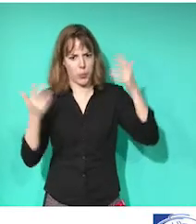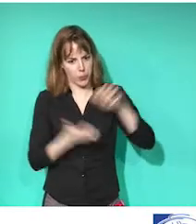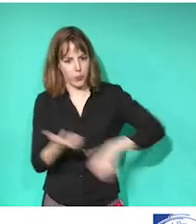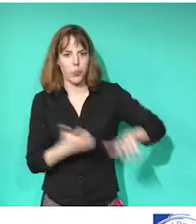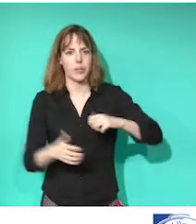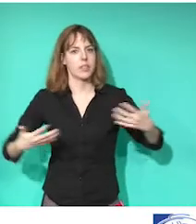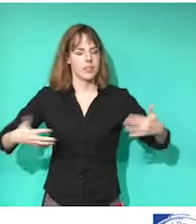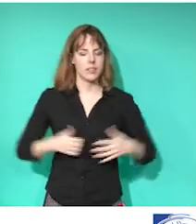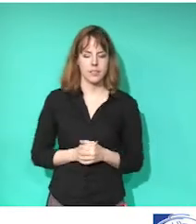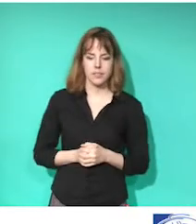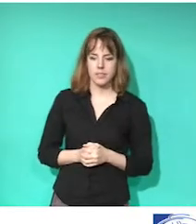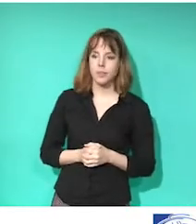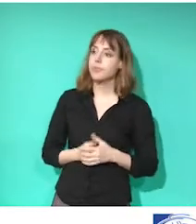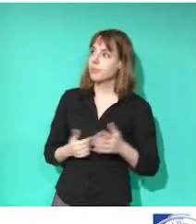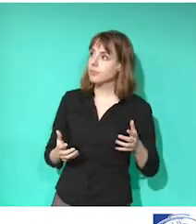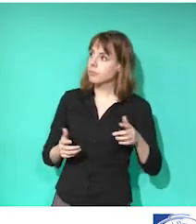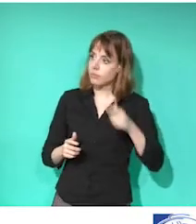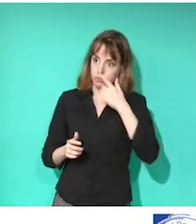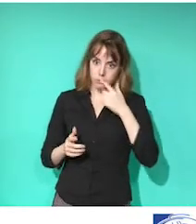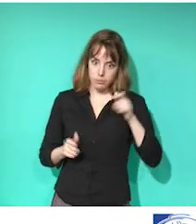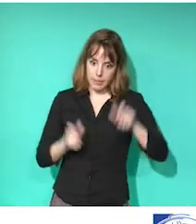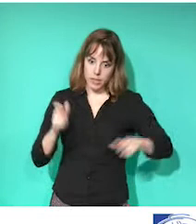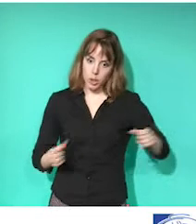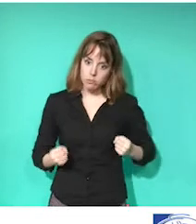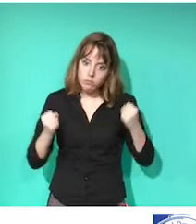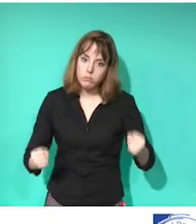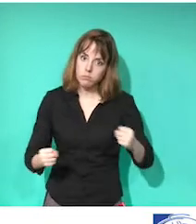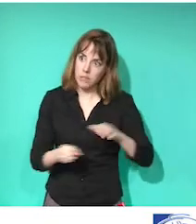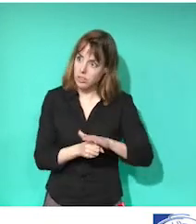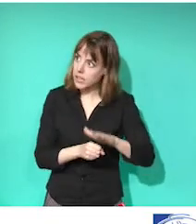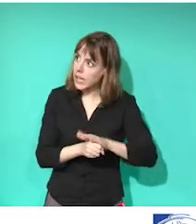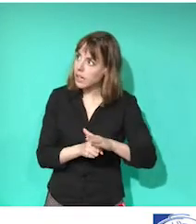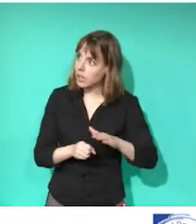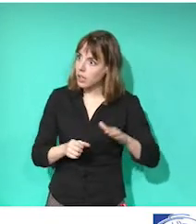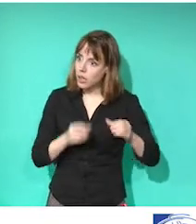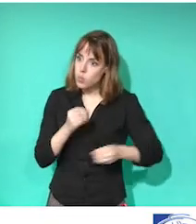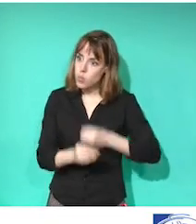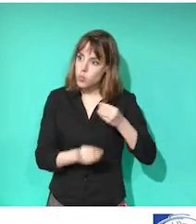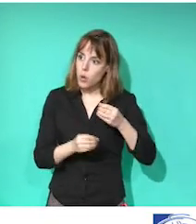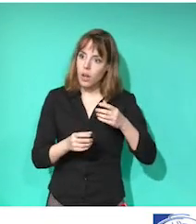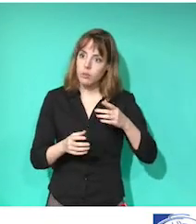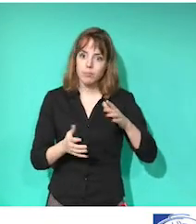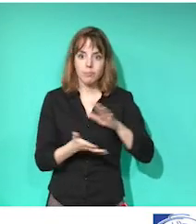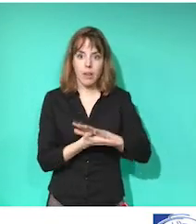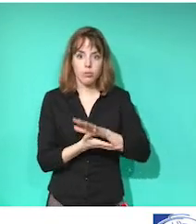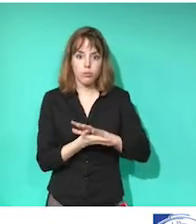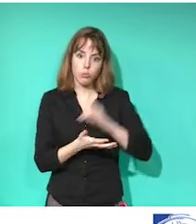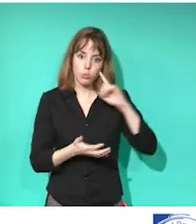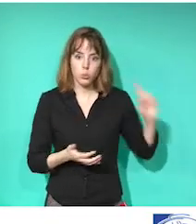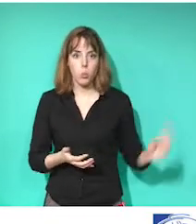dire. D'abord, est-ce que la mobilisation des acteurs est suffisante? Deuxièmement, est-ce que cette mobilisation, elle est un peu transgénérationnelle, c'est-à-dire